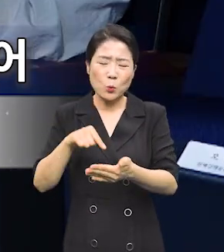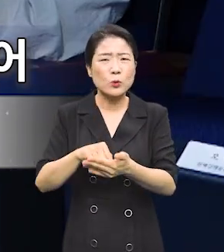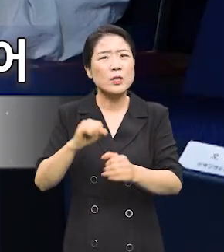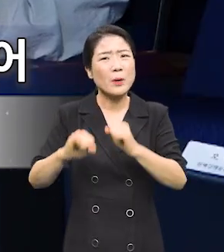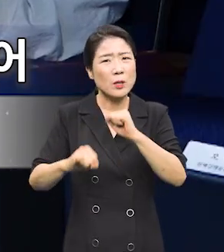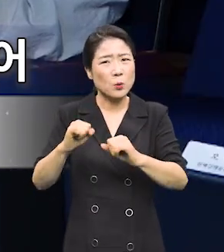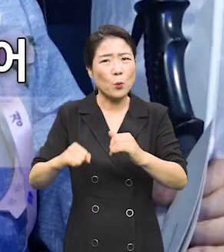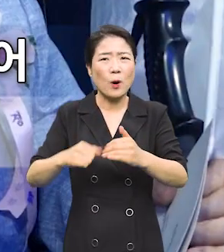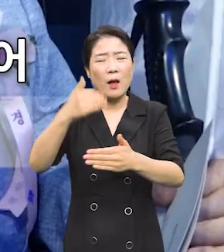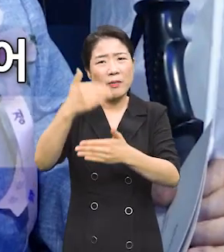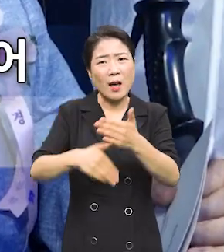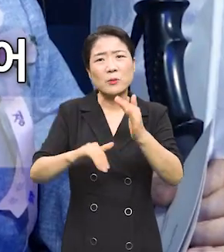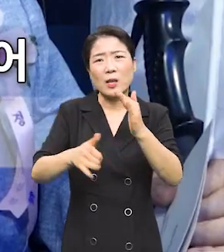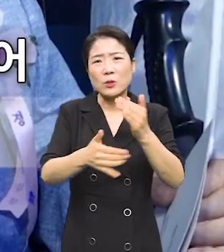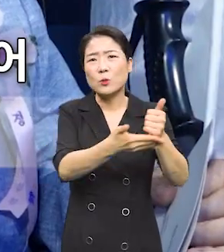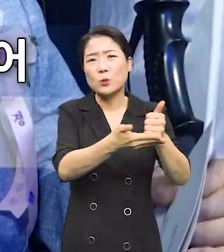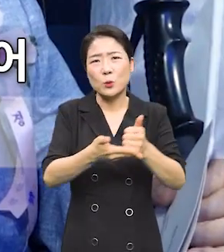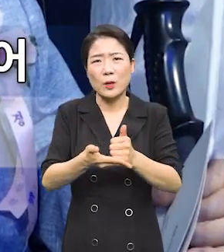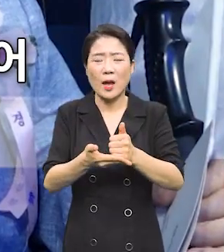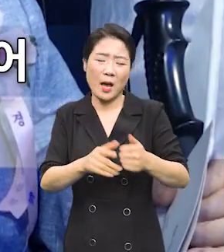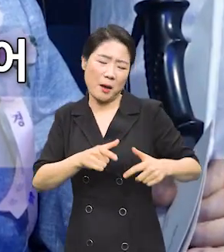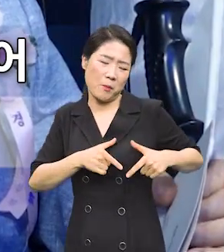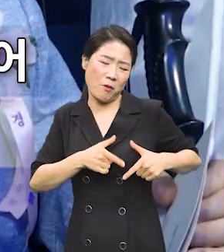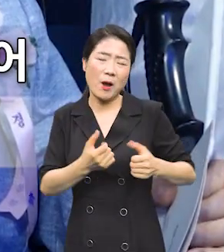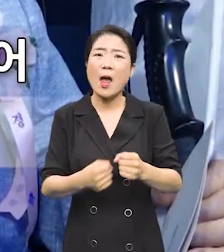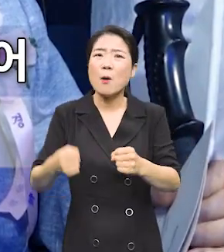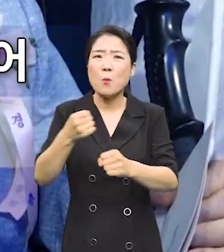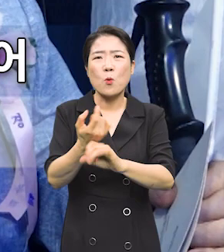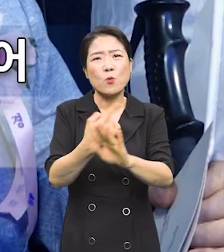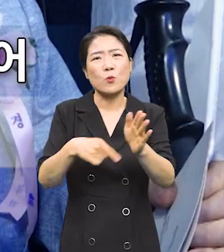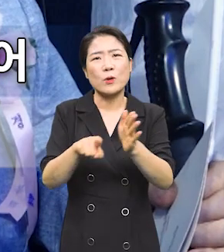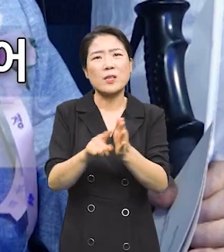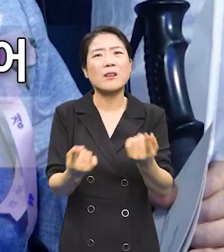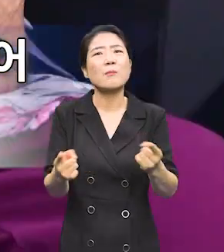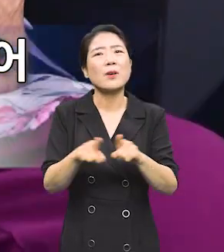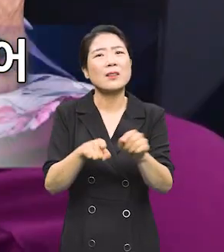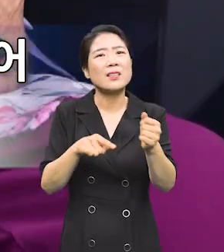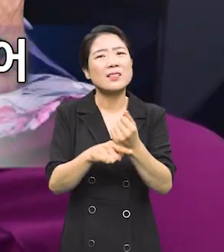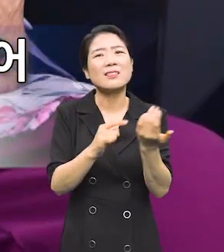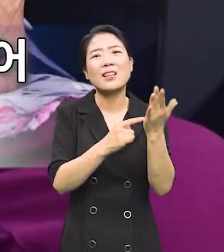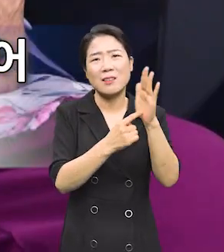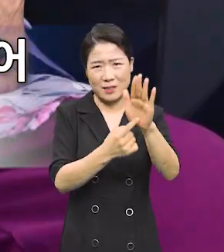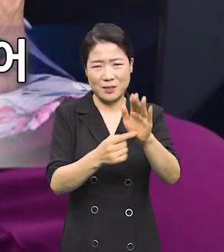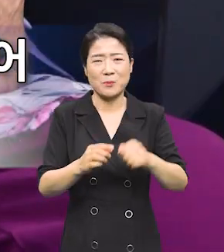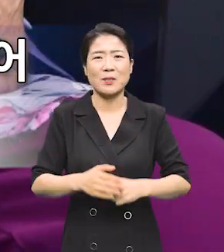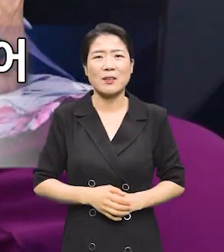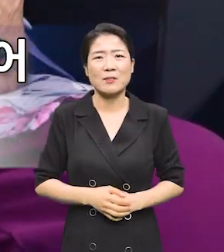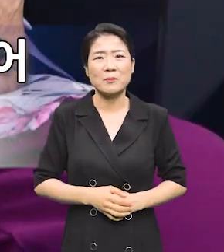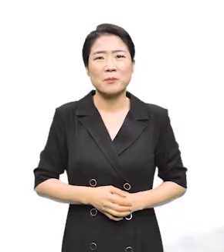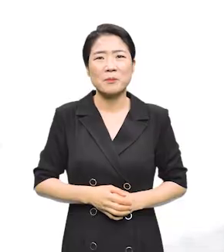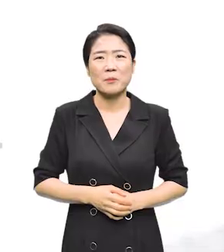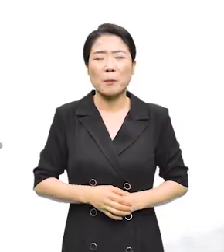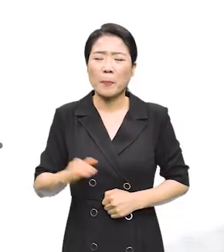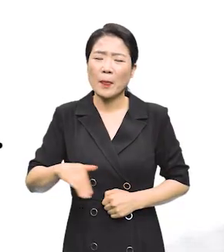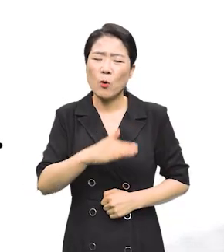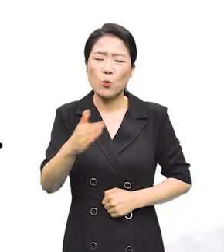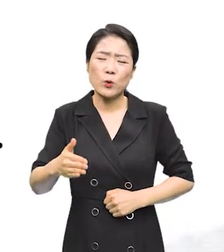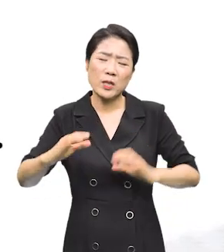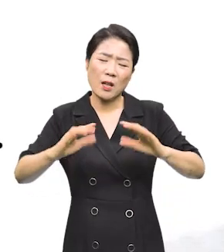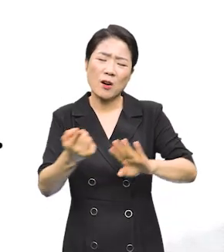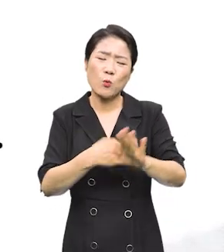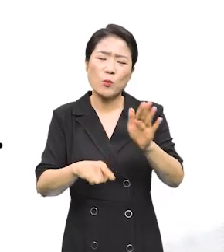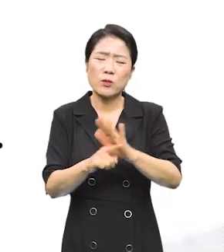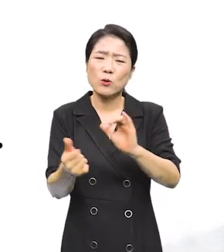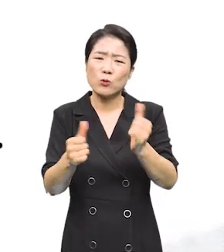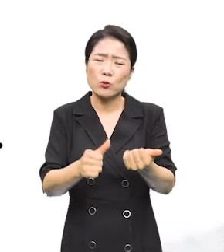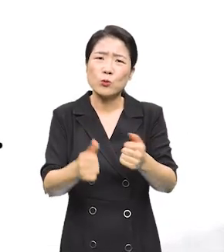못한 독립운동가 후손 등을 초청해 이들의 명예회복을 위해 함께하겠다는 뜻을 내비쳤습니다. 우리